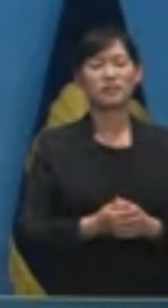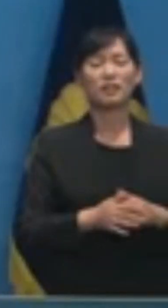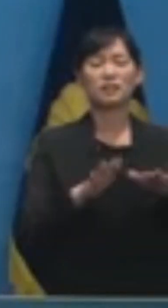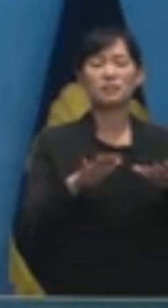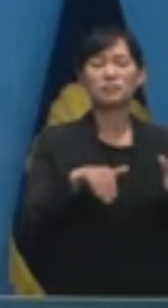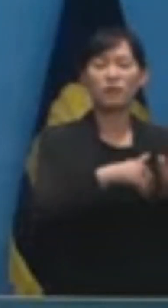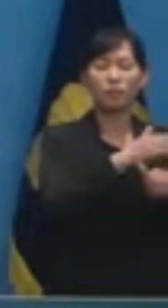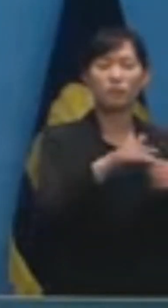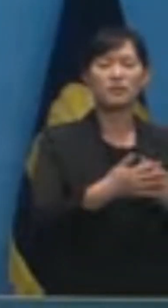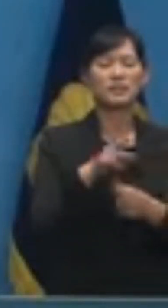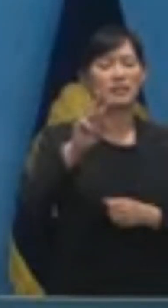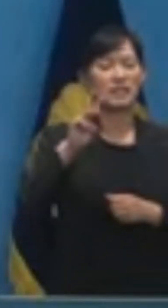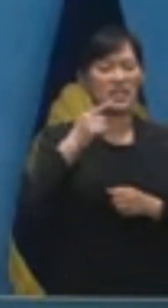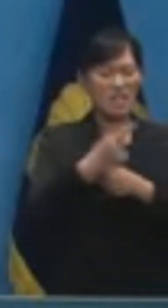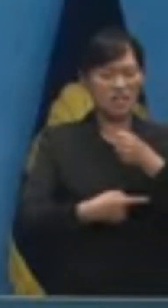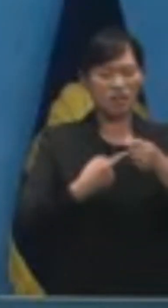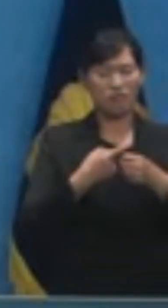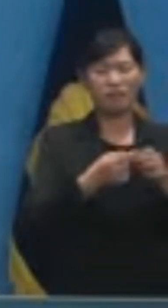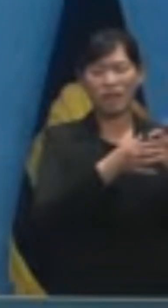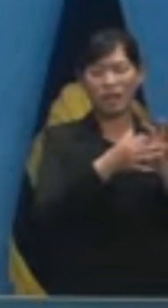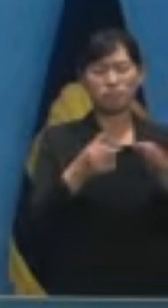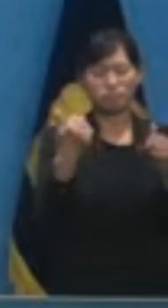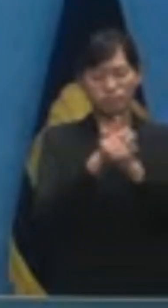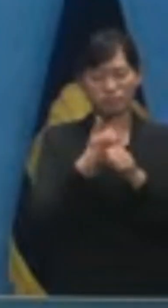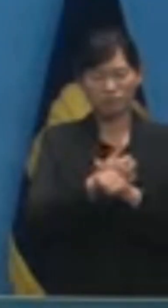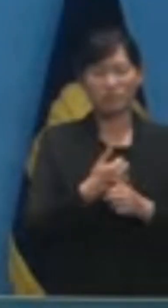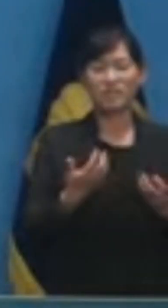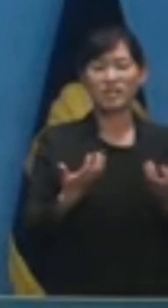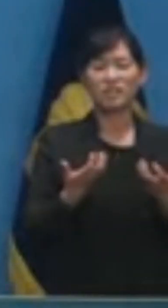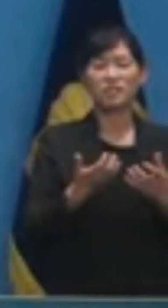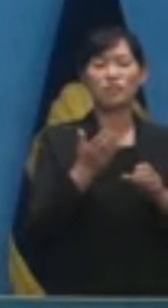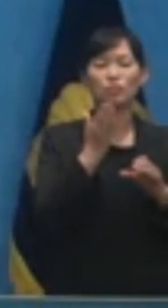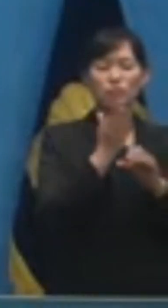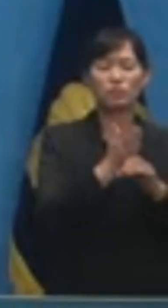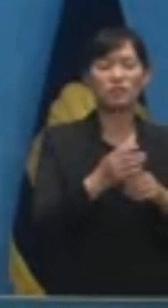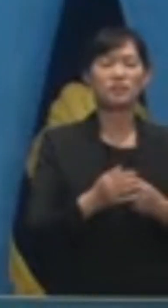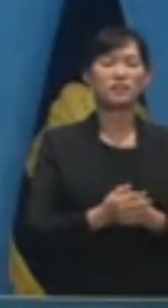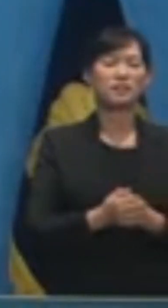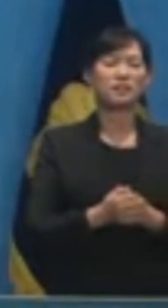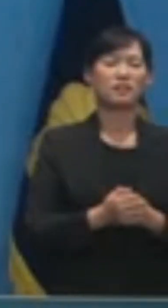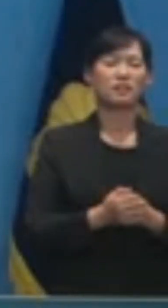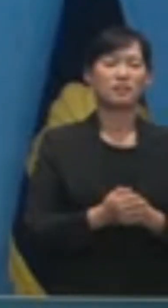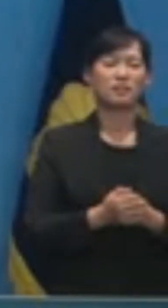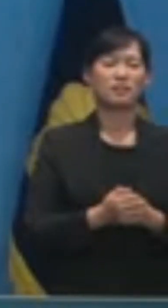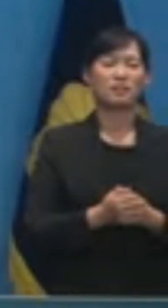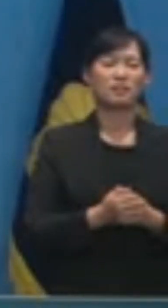현실은 365일 교대 근무를 하고 있는 소방공무원들은